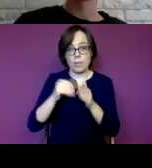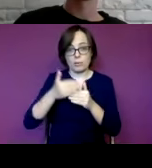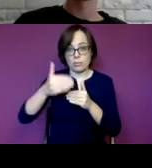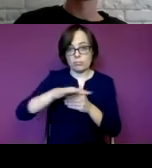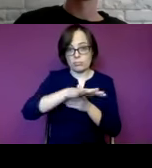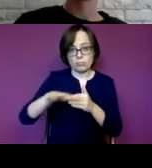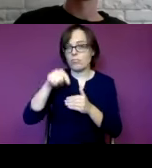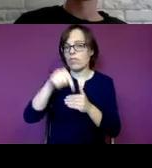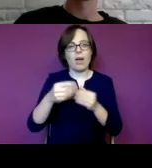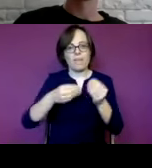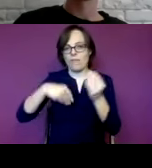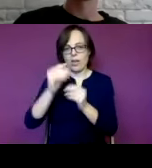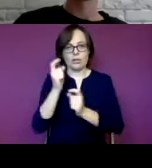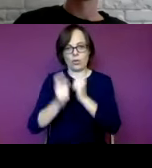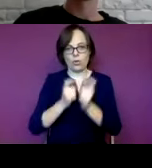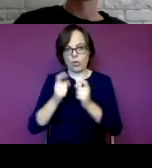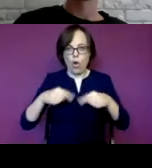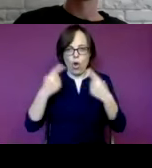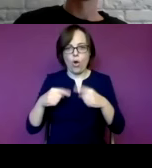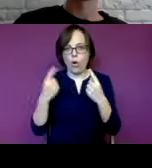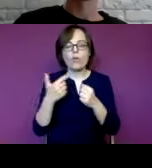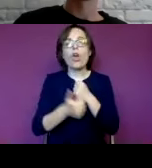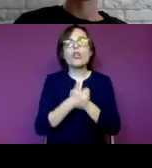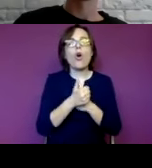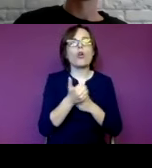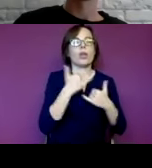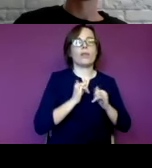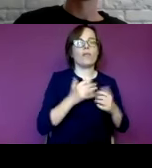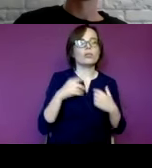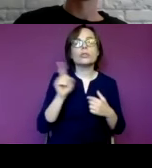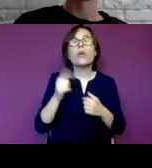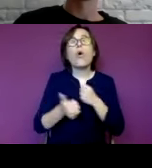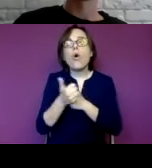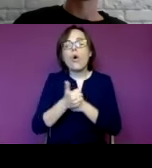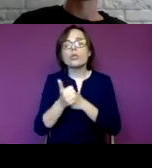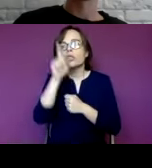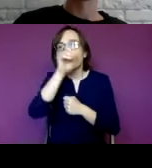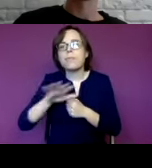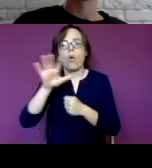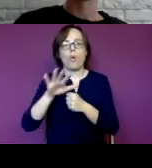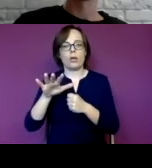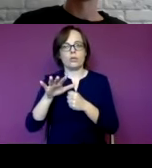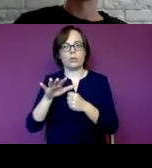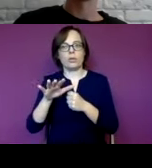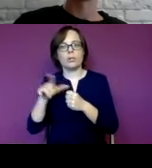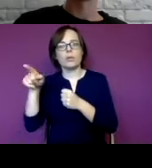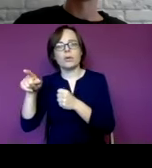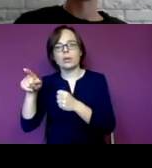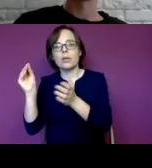najbardziej konfliktogenne, nie tylko w kategoriach funkcjonalnych, ale również w kategoriach społecznych, które są nałożone na konflikty